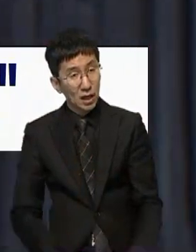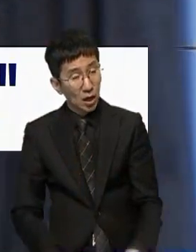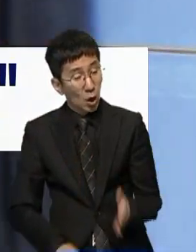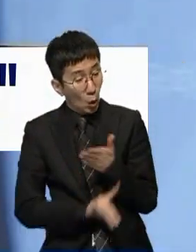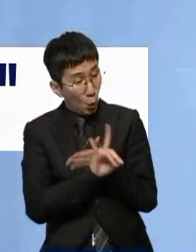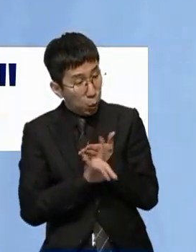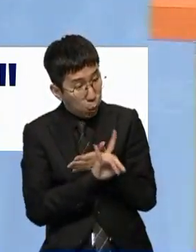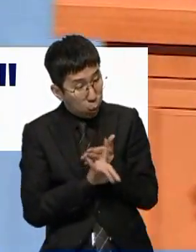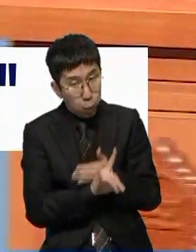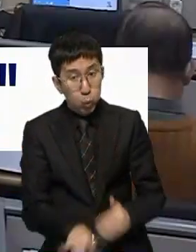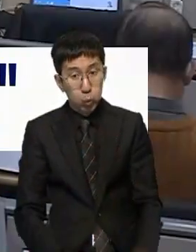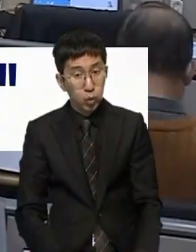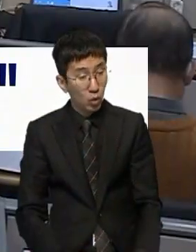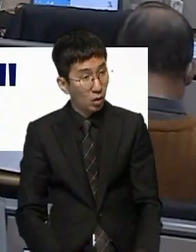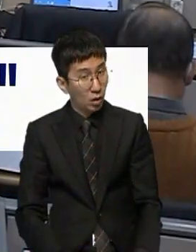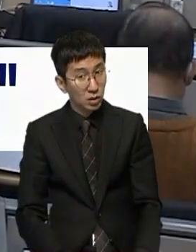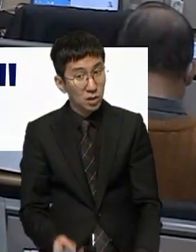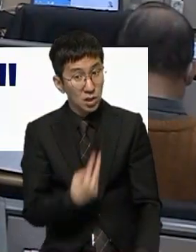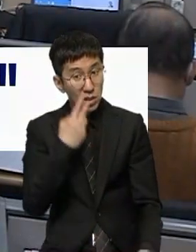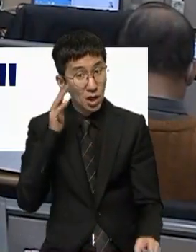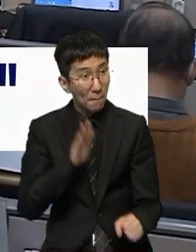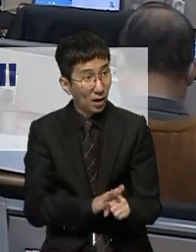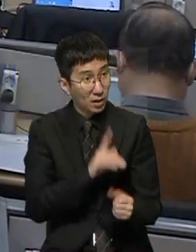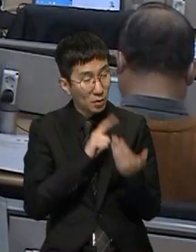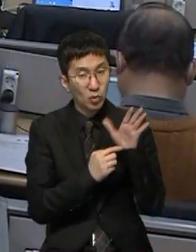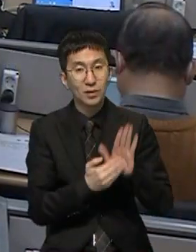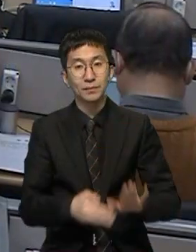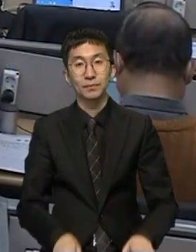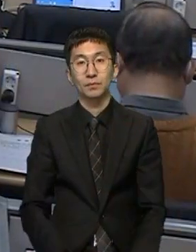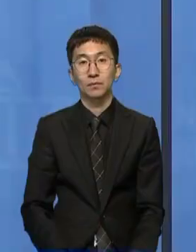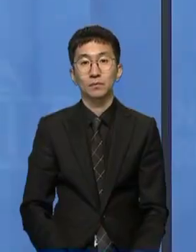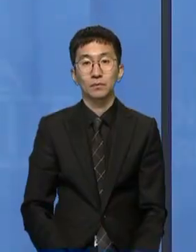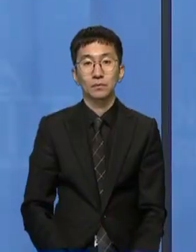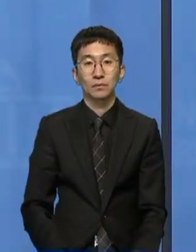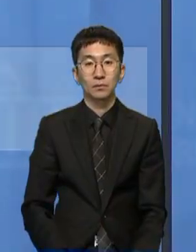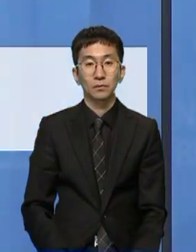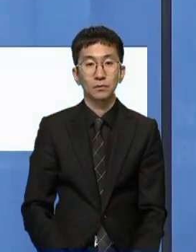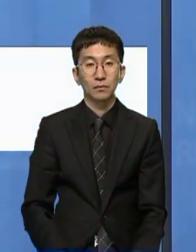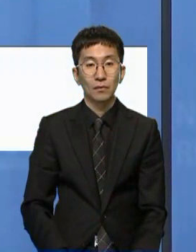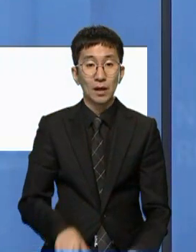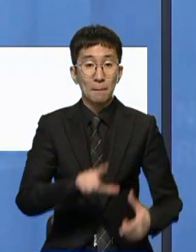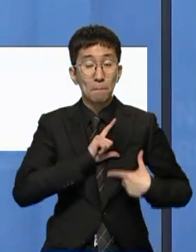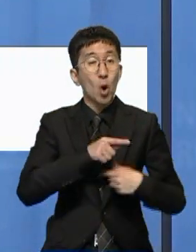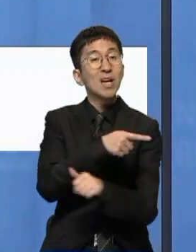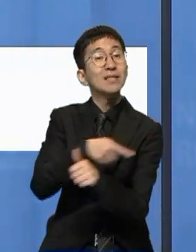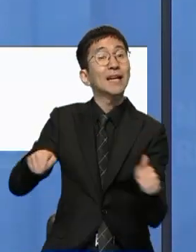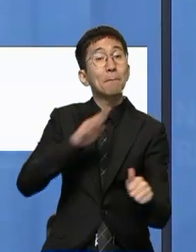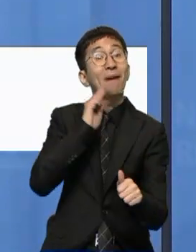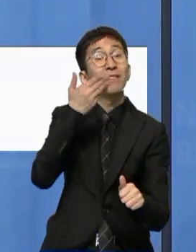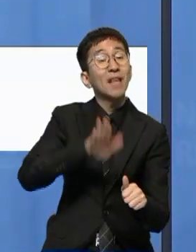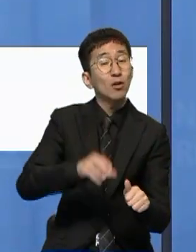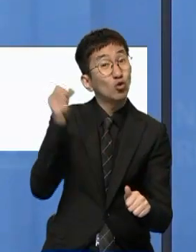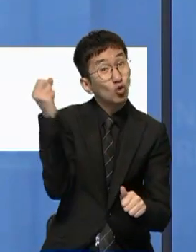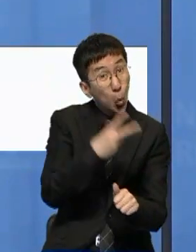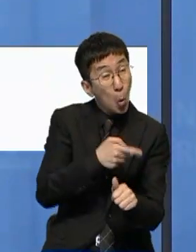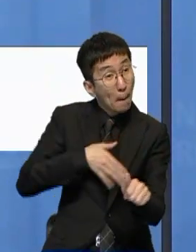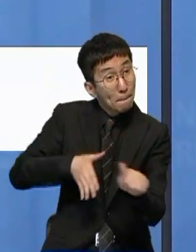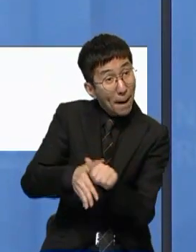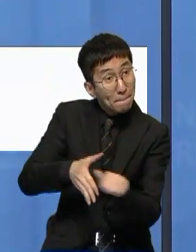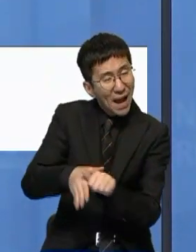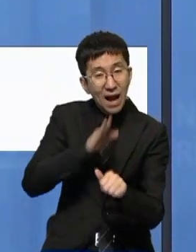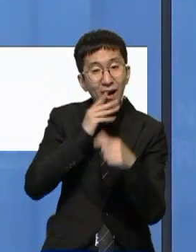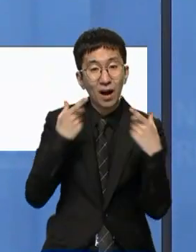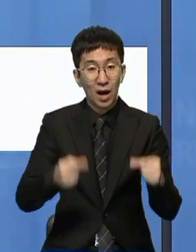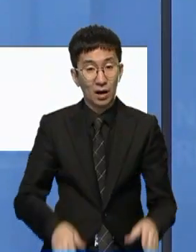항변에 불과한 가해자들의 방탄 기자회견이라고 혹평했습니다. 명예살인을 또다시 확인 사살한